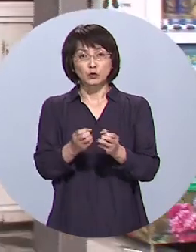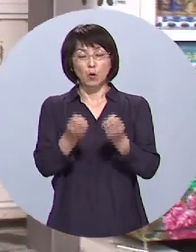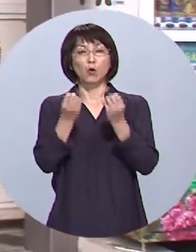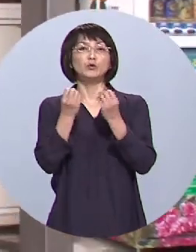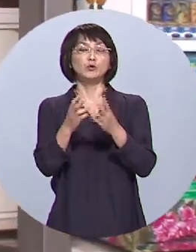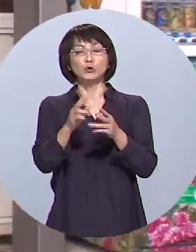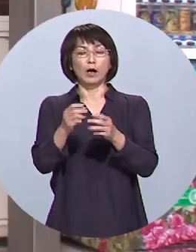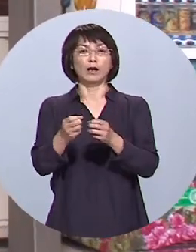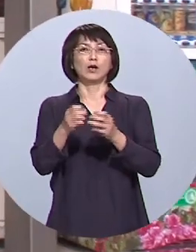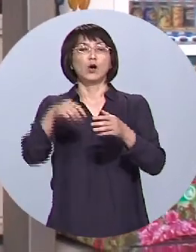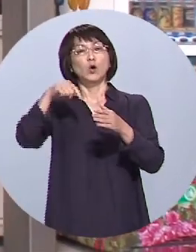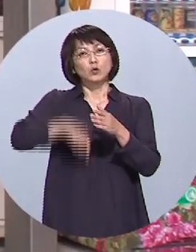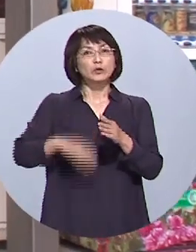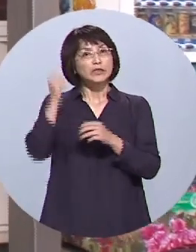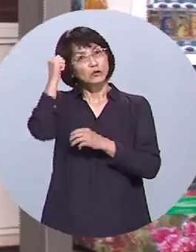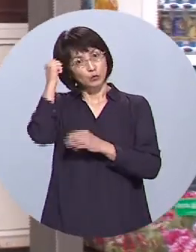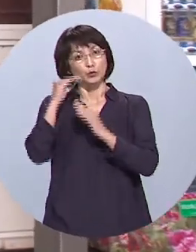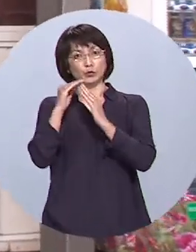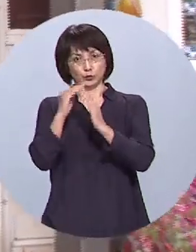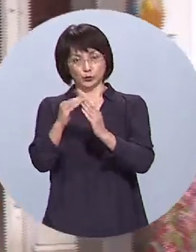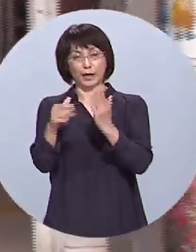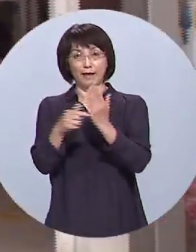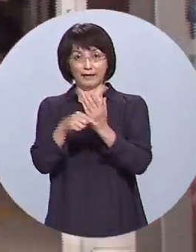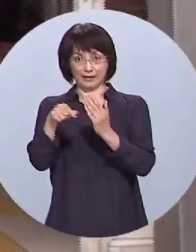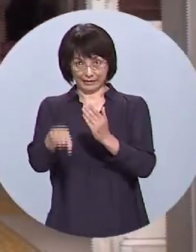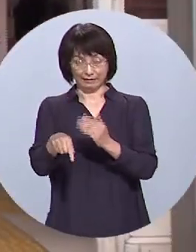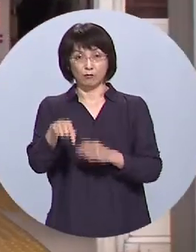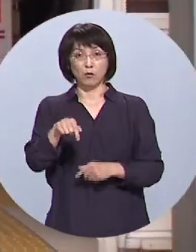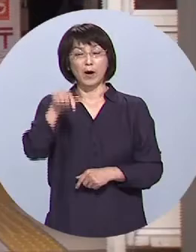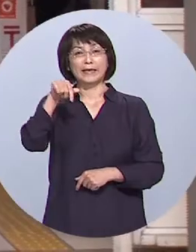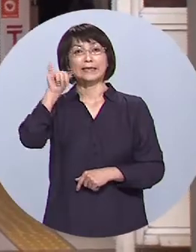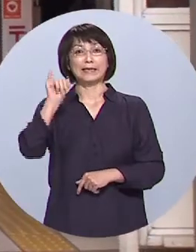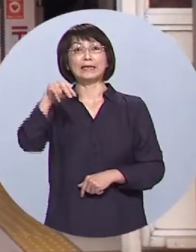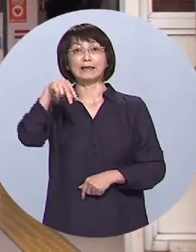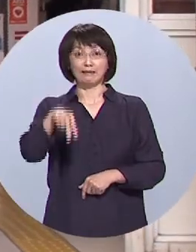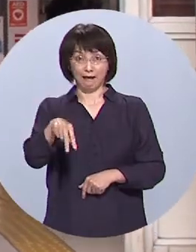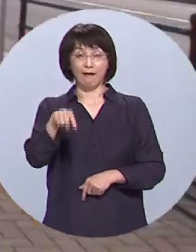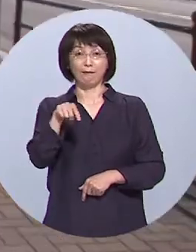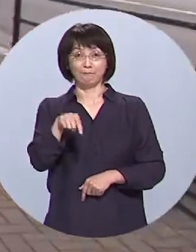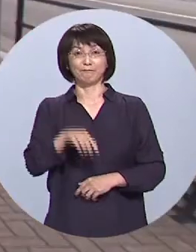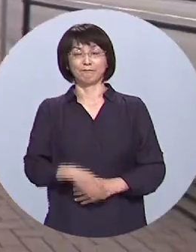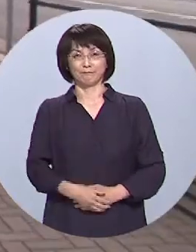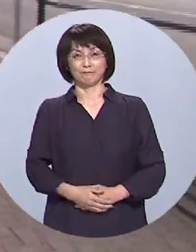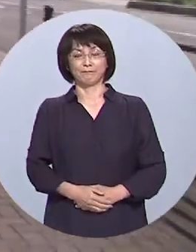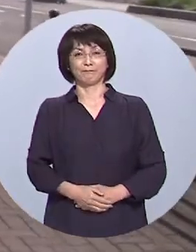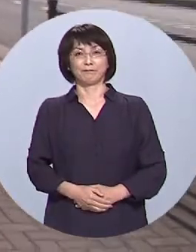ました。今回私が目指すのは伊那町の伊那調整志向記念公園です。